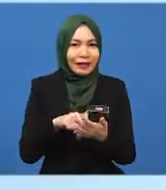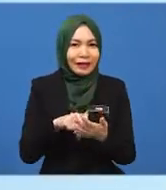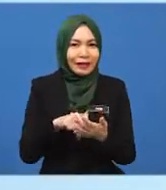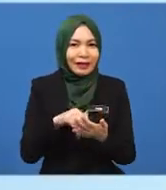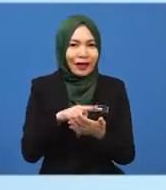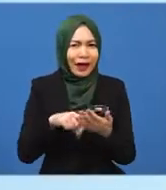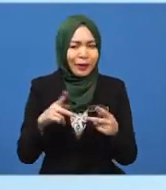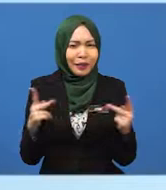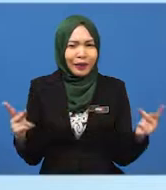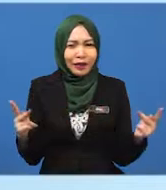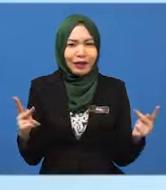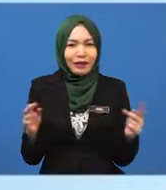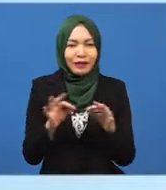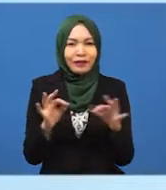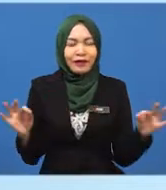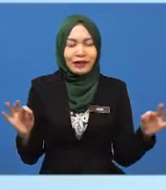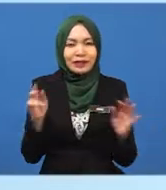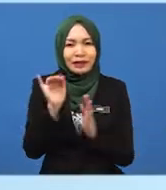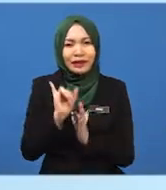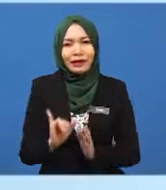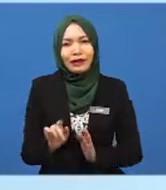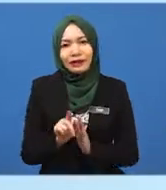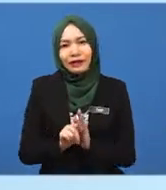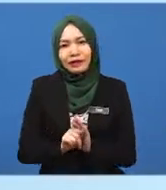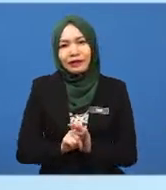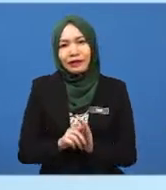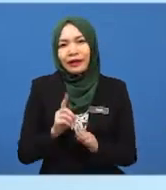apakah frasa yang digariskan dalam ayat ini?